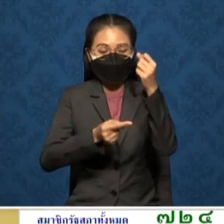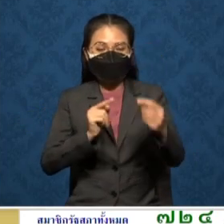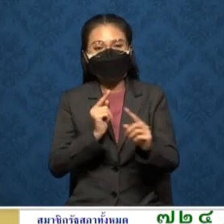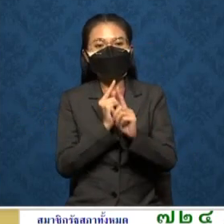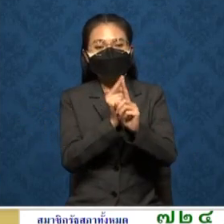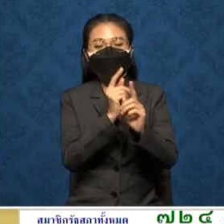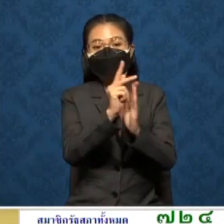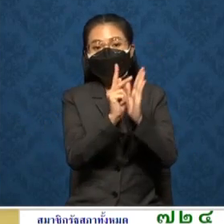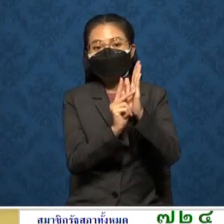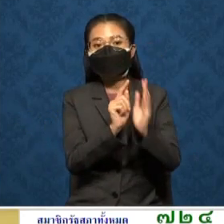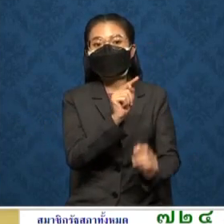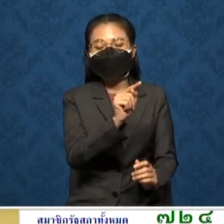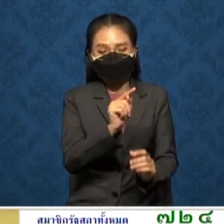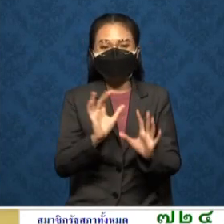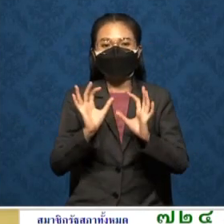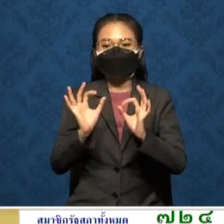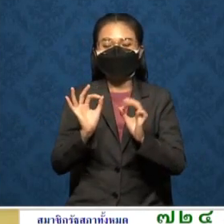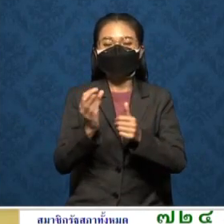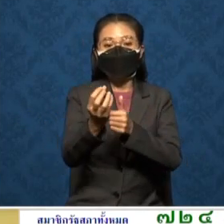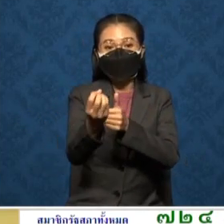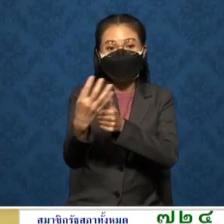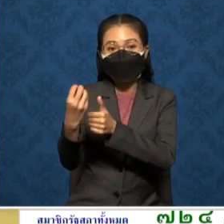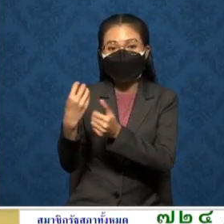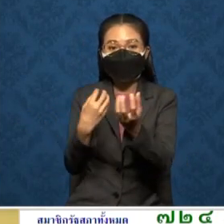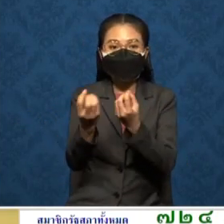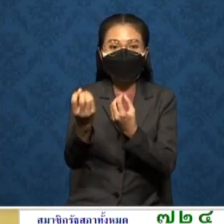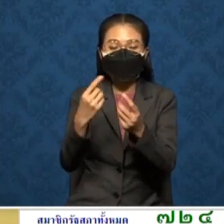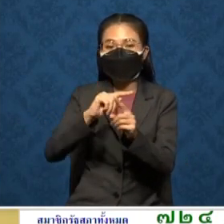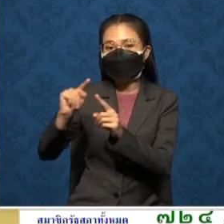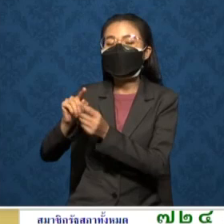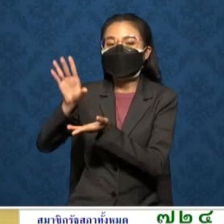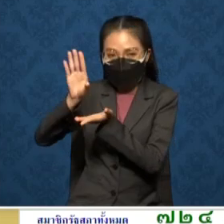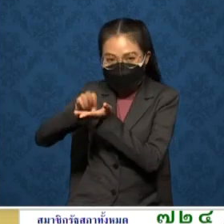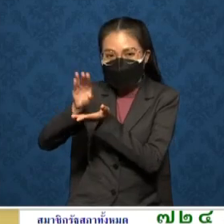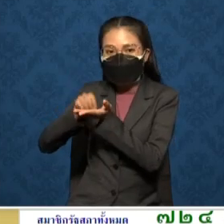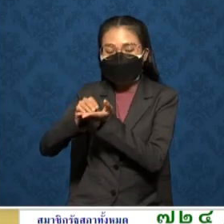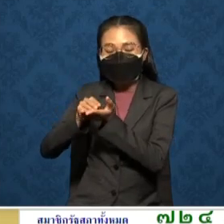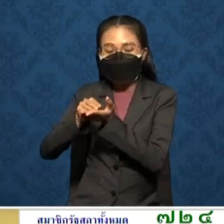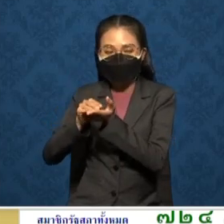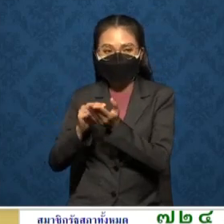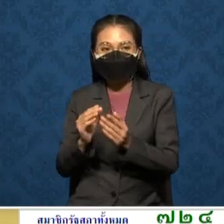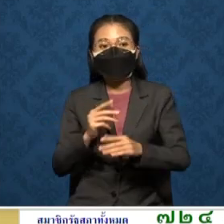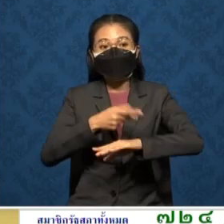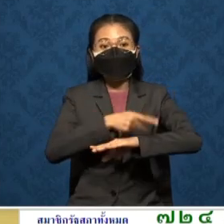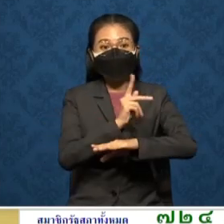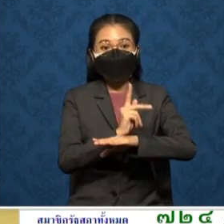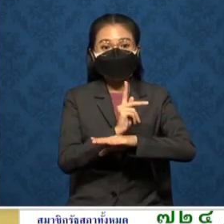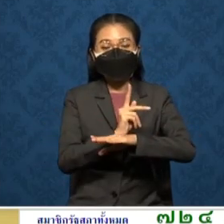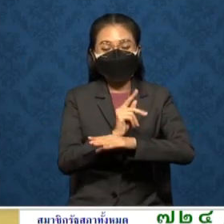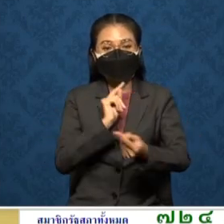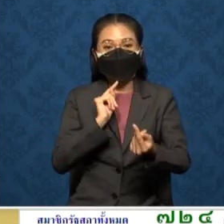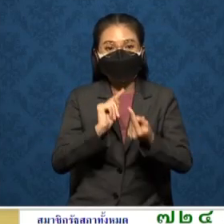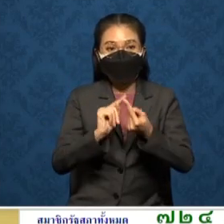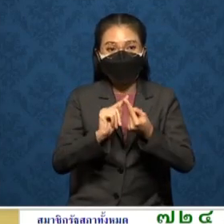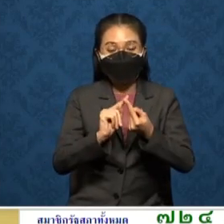างๆก็ขอรับความห่วงใยและความกังวลนี้ของท่านไปท่านประธานที่เคารพครับเรื่องการป